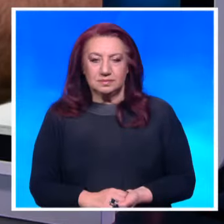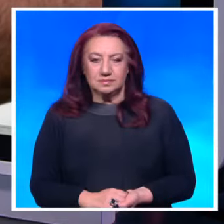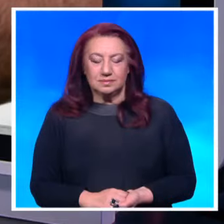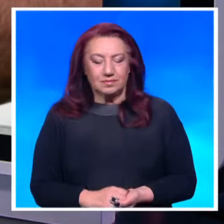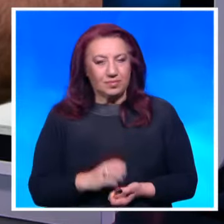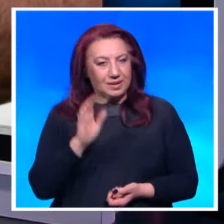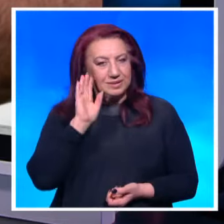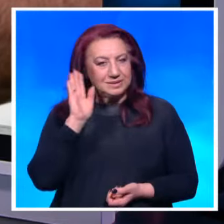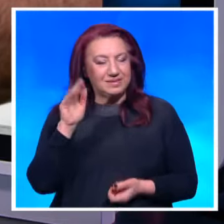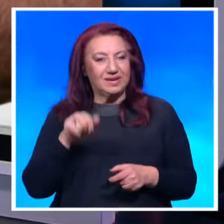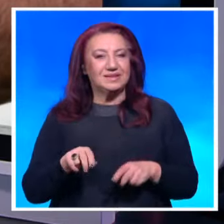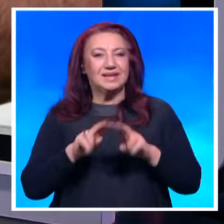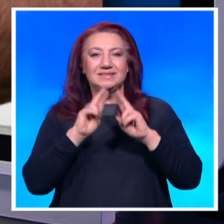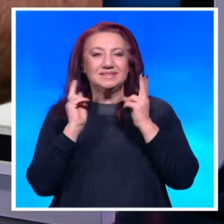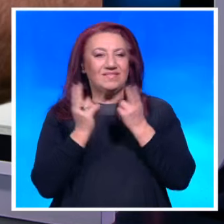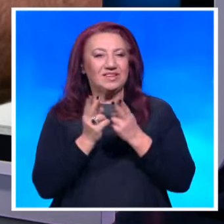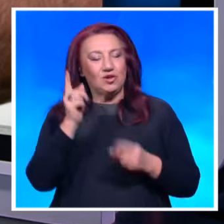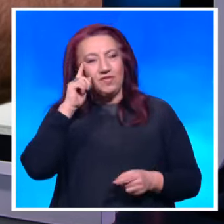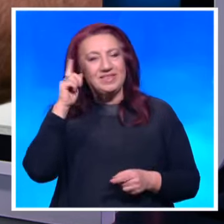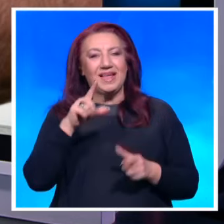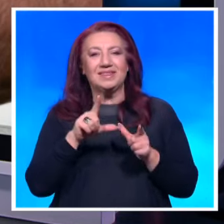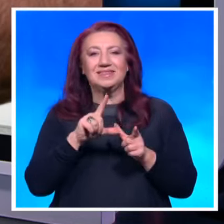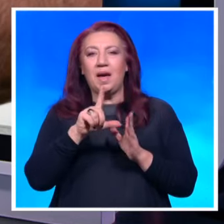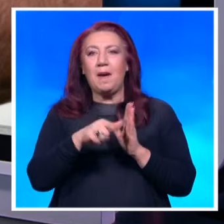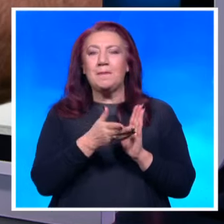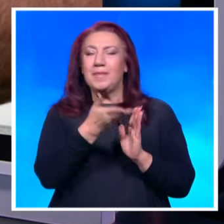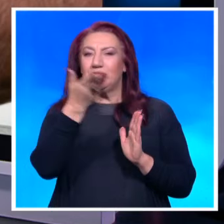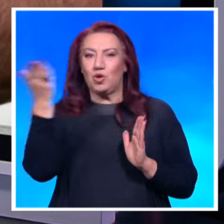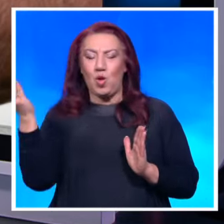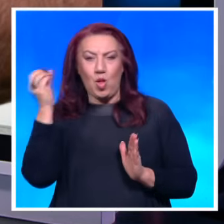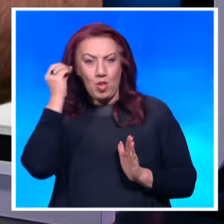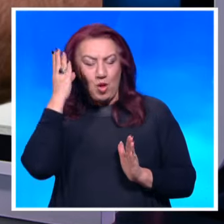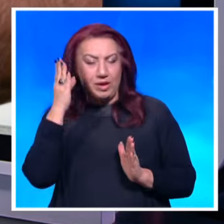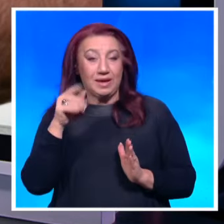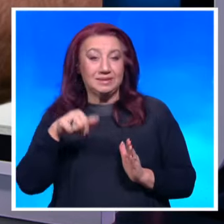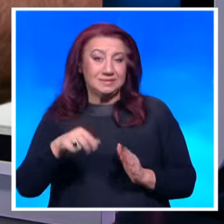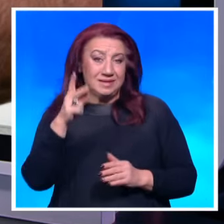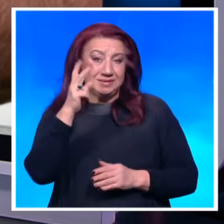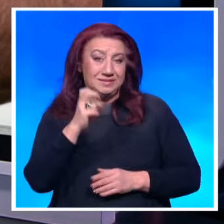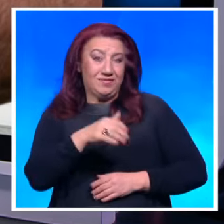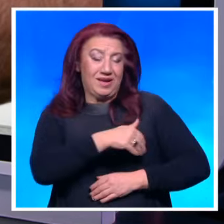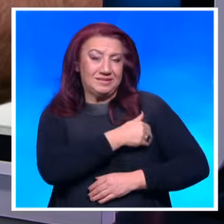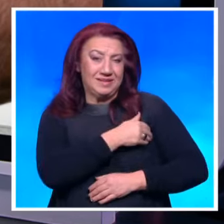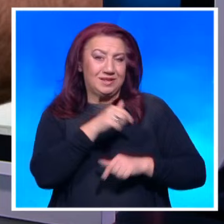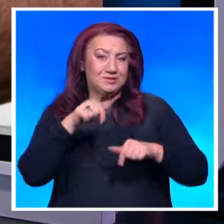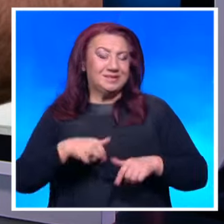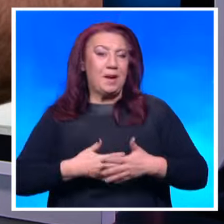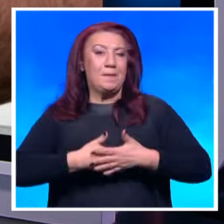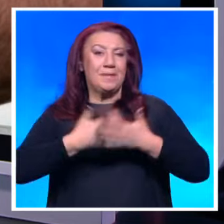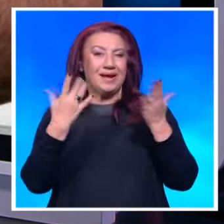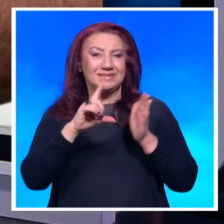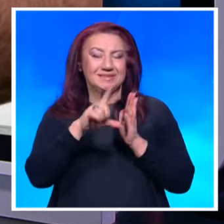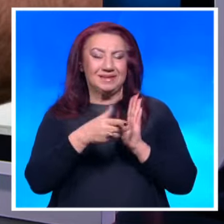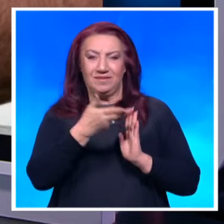здравейте в световния ден на метеорологията 20 градусови стойности имахме на днешния празник на времето и утре ще